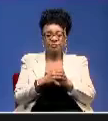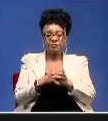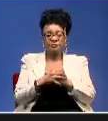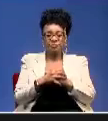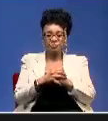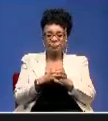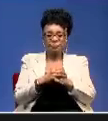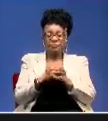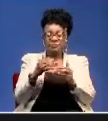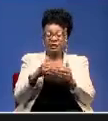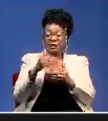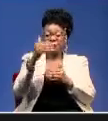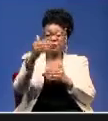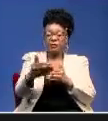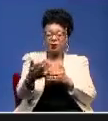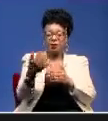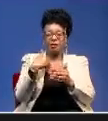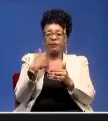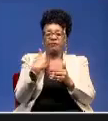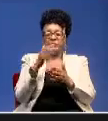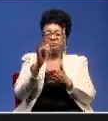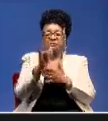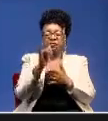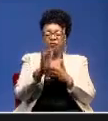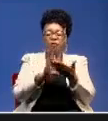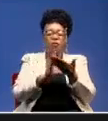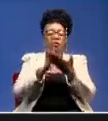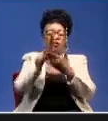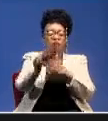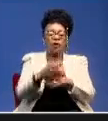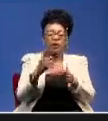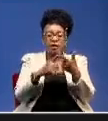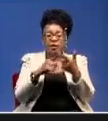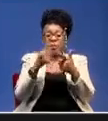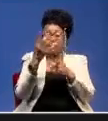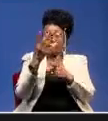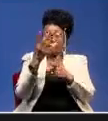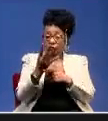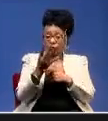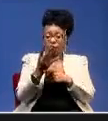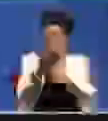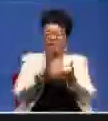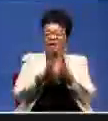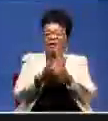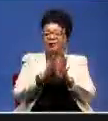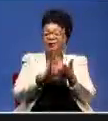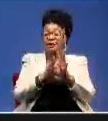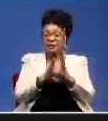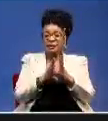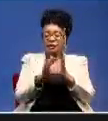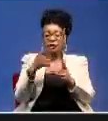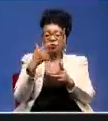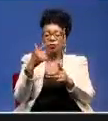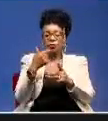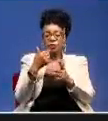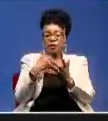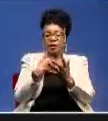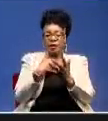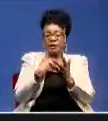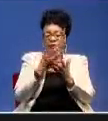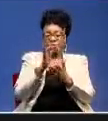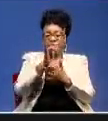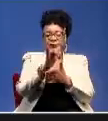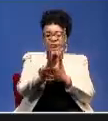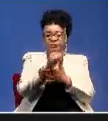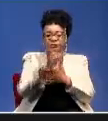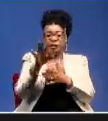Mtazamaji, baada ya kuhangaika na jeraha la zaidi ya miaka minne, mwanariadha mtazamaji alibuka na wambio za